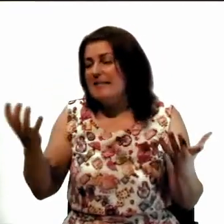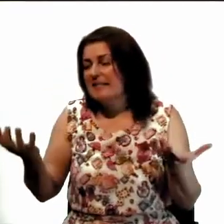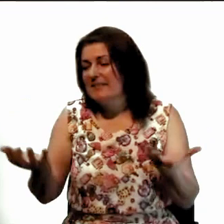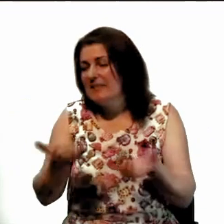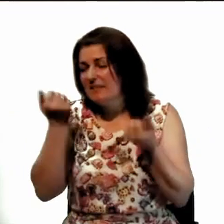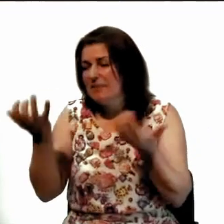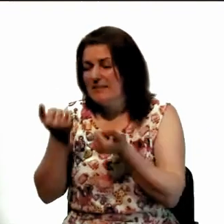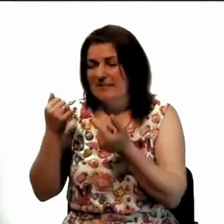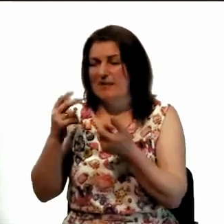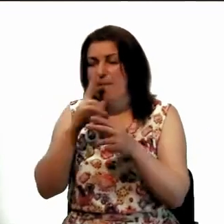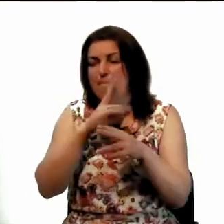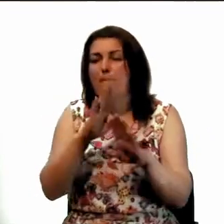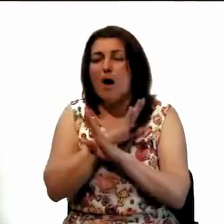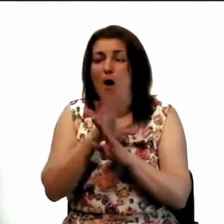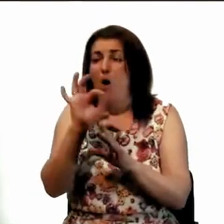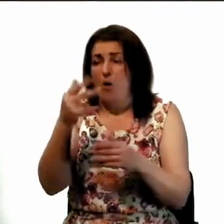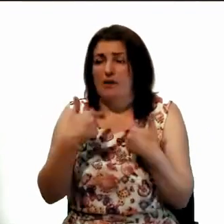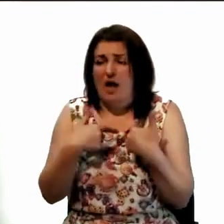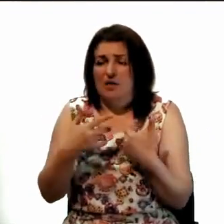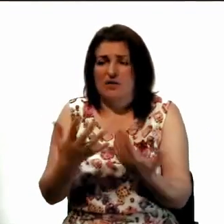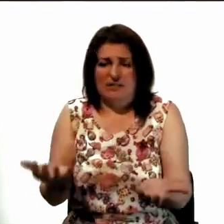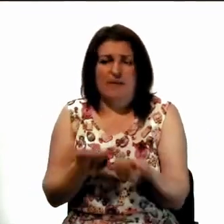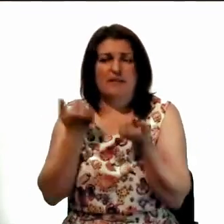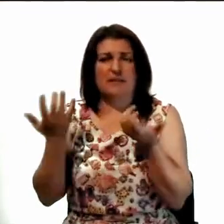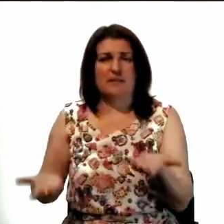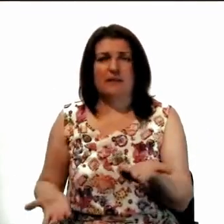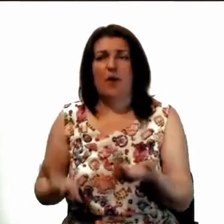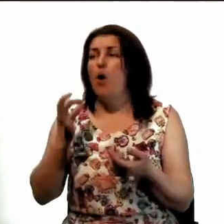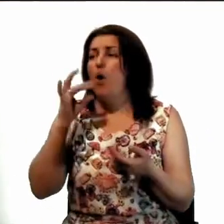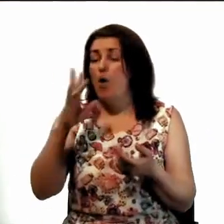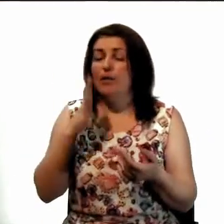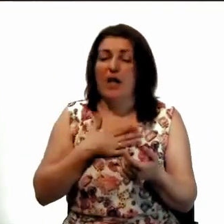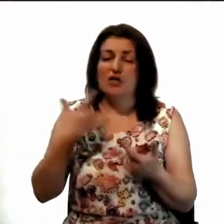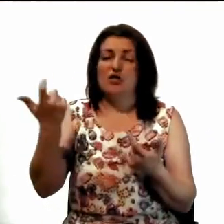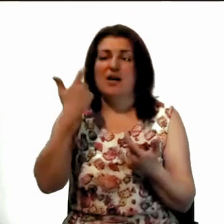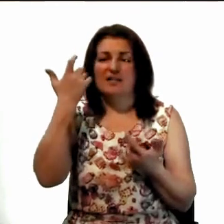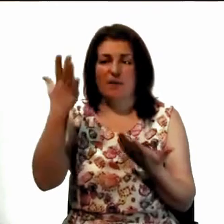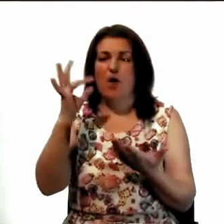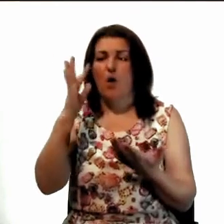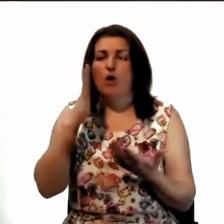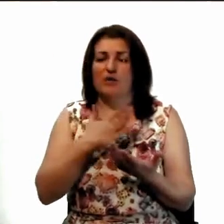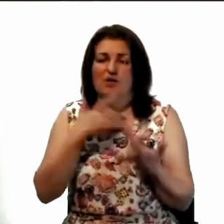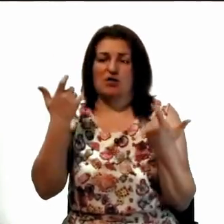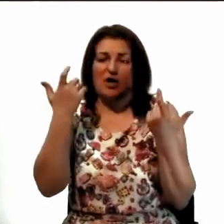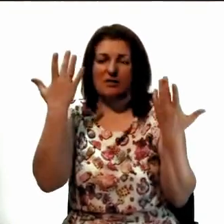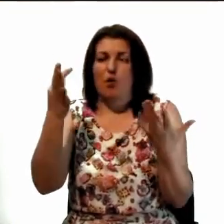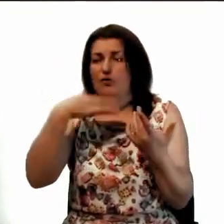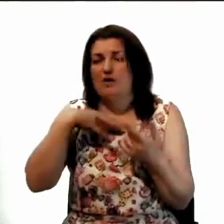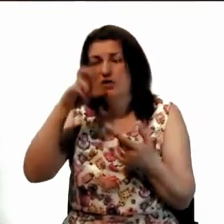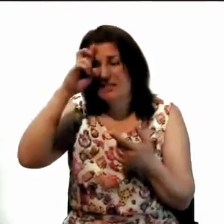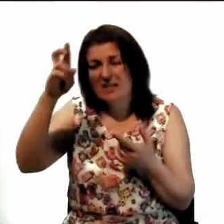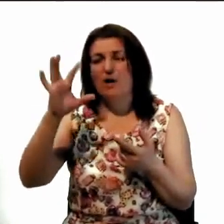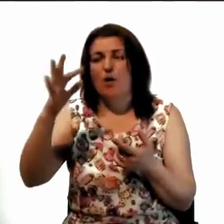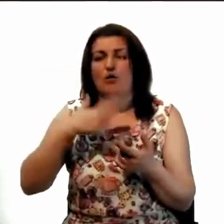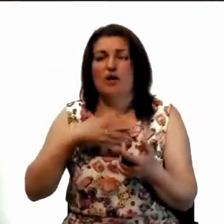погибшее. Он наш Спаситель. Он наш Господин, Он наш Господь, Он наш Царь, Он